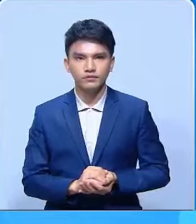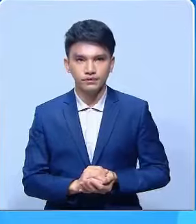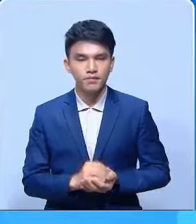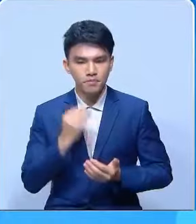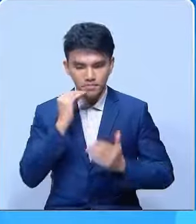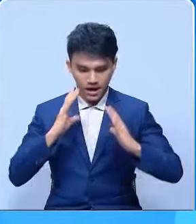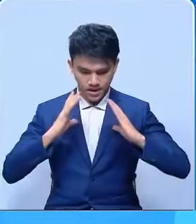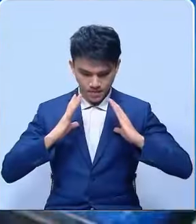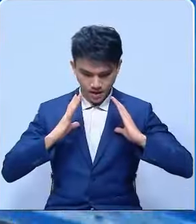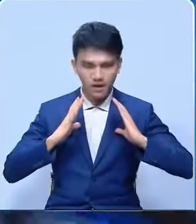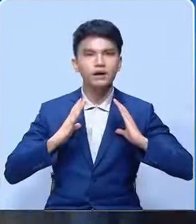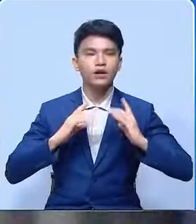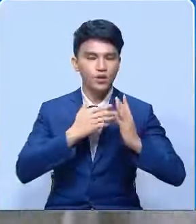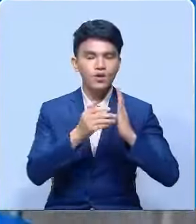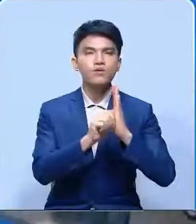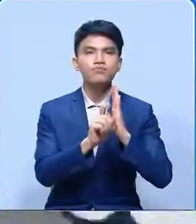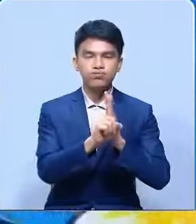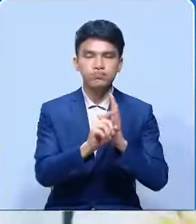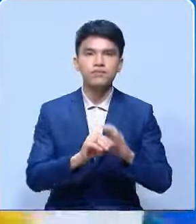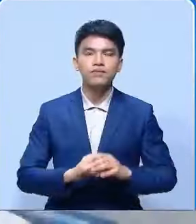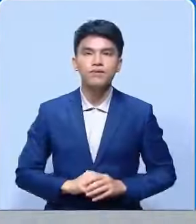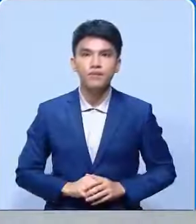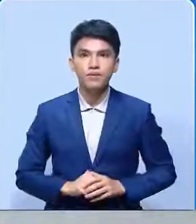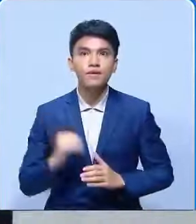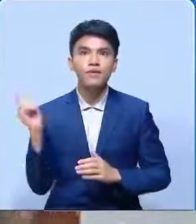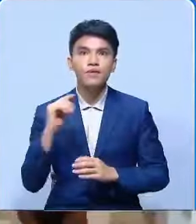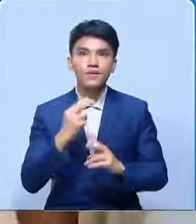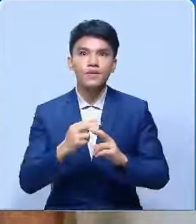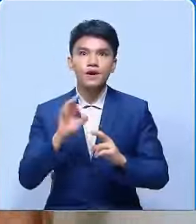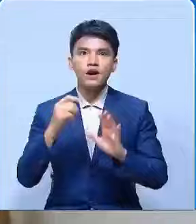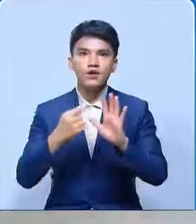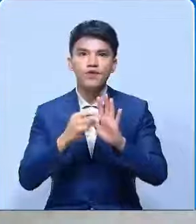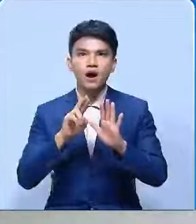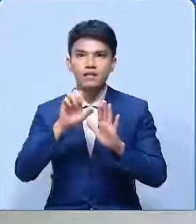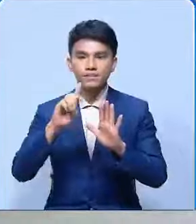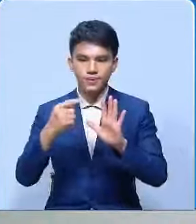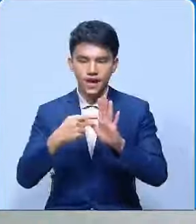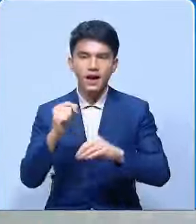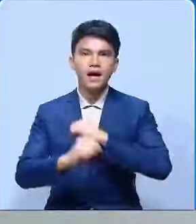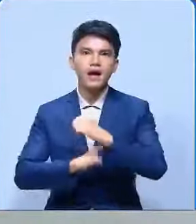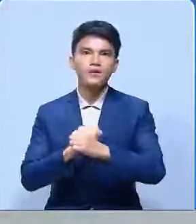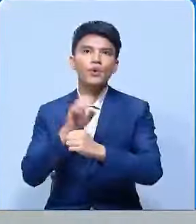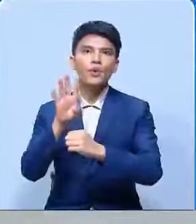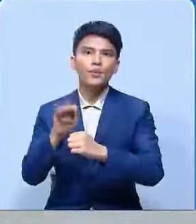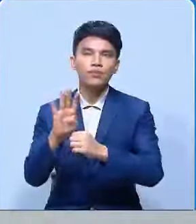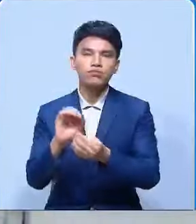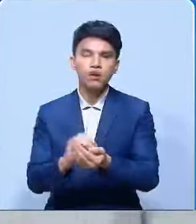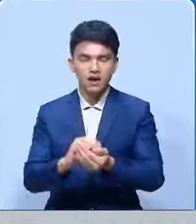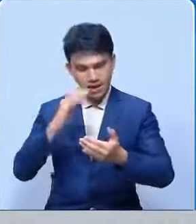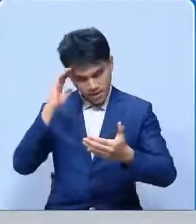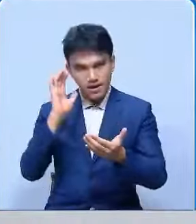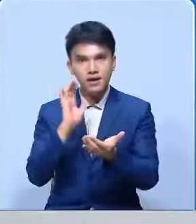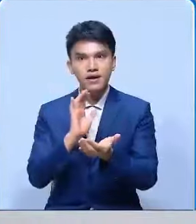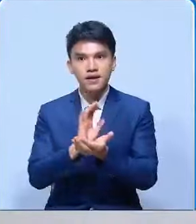เธออยู่ที่ตำบลหมากแข้งอำเภอเมืองอุดรธานีคุณผู้ชมผู้เสียหายชื่อนางฟาริดาอายุ 44ปีตอนเจ้าหน้าที่ตำรวจไปถึง